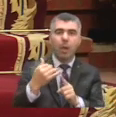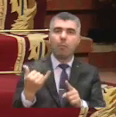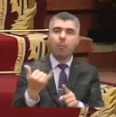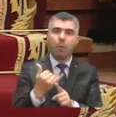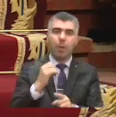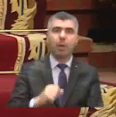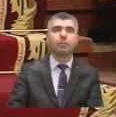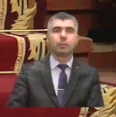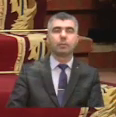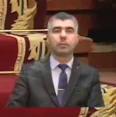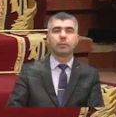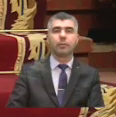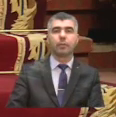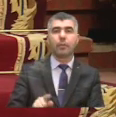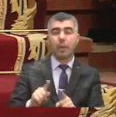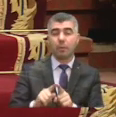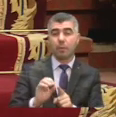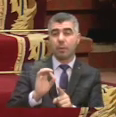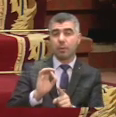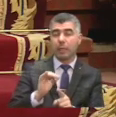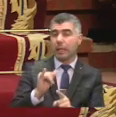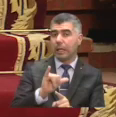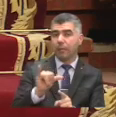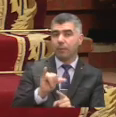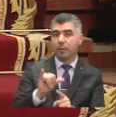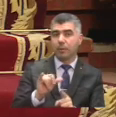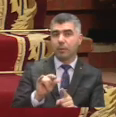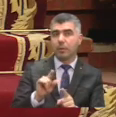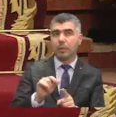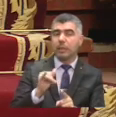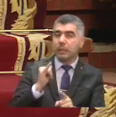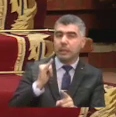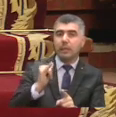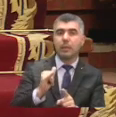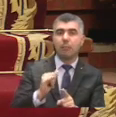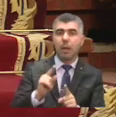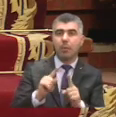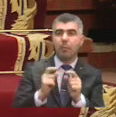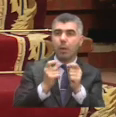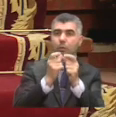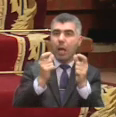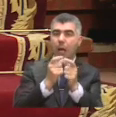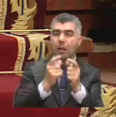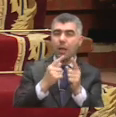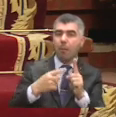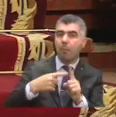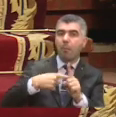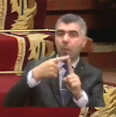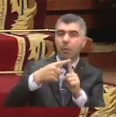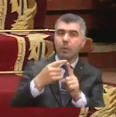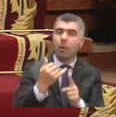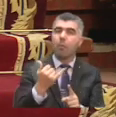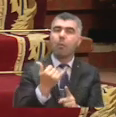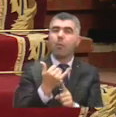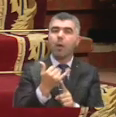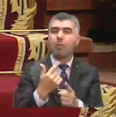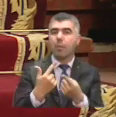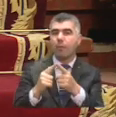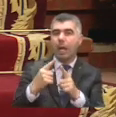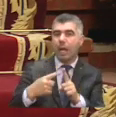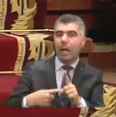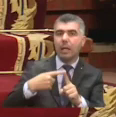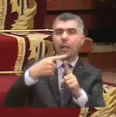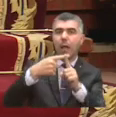المنح الايجابي ما نقدروا نحافظوا عليه الا بتوجيه الاستثمار الخاص والعام نحو القطاعات ذات القيمه